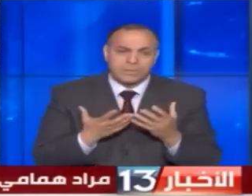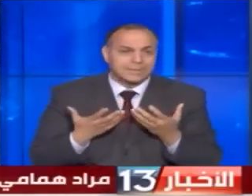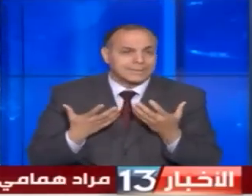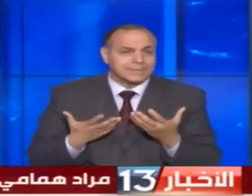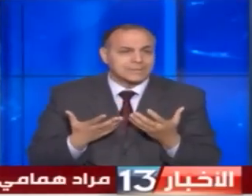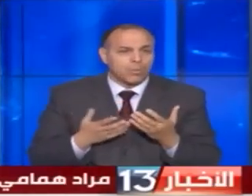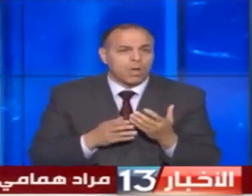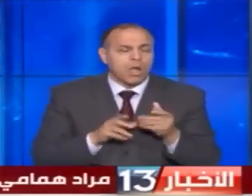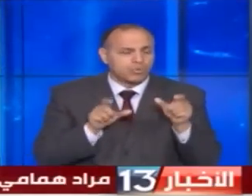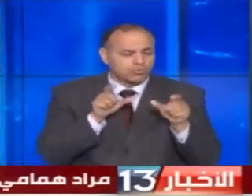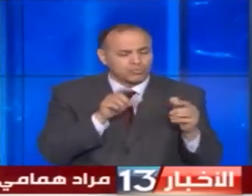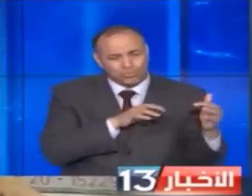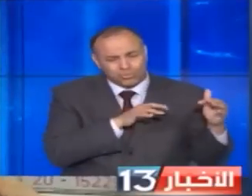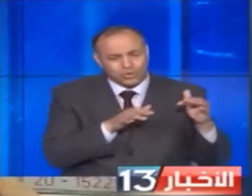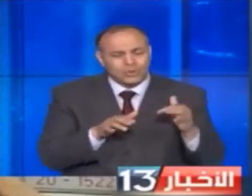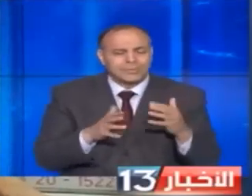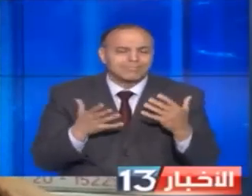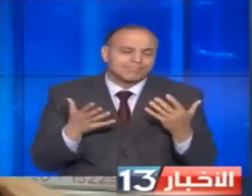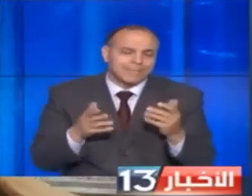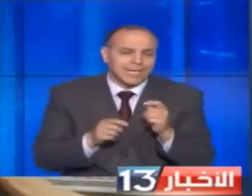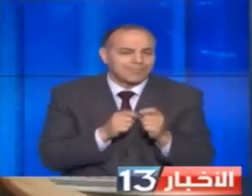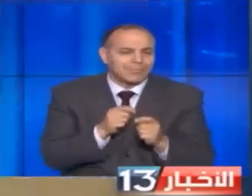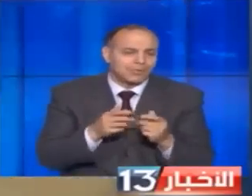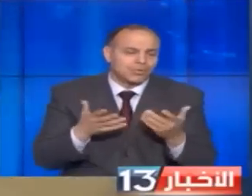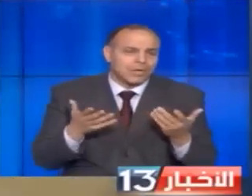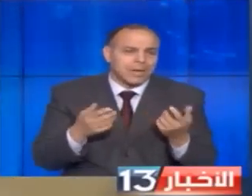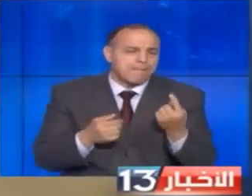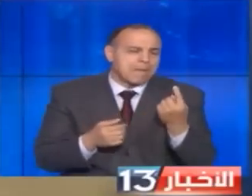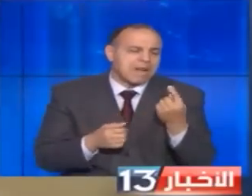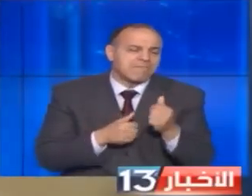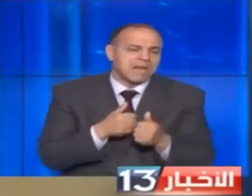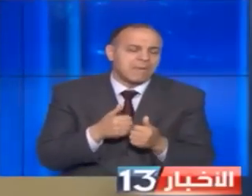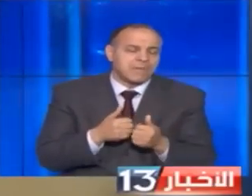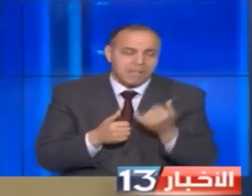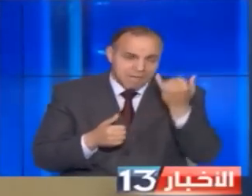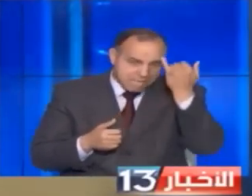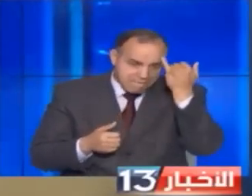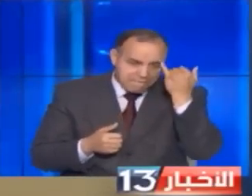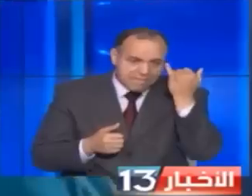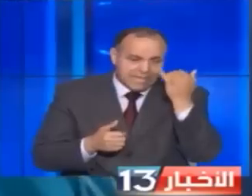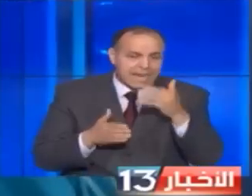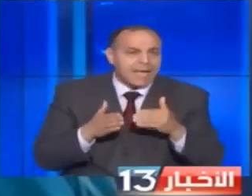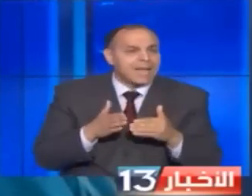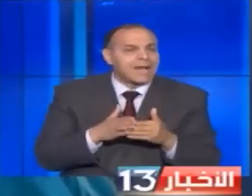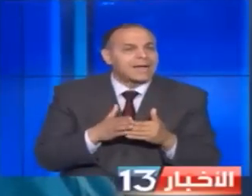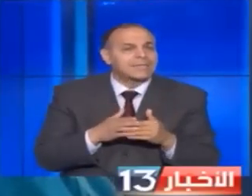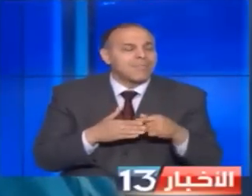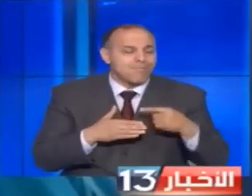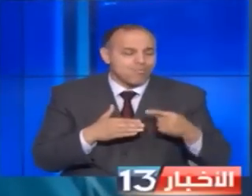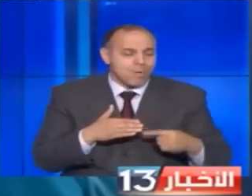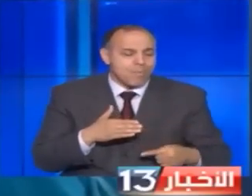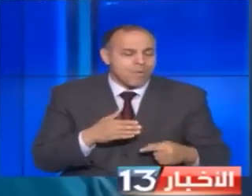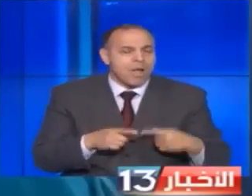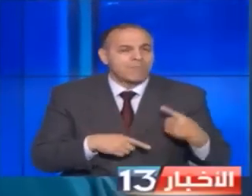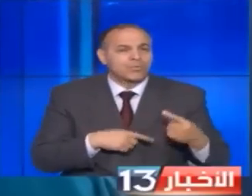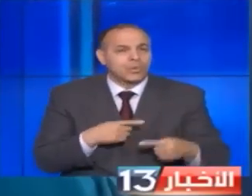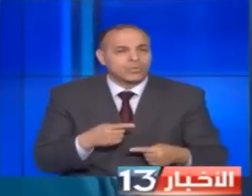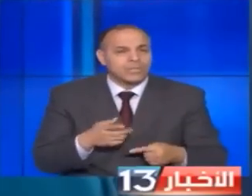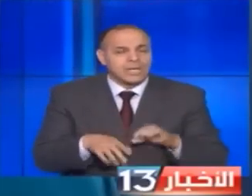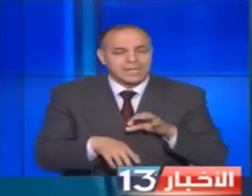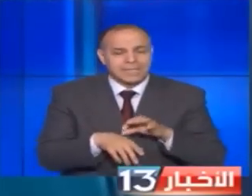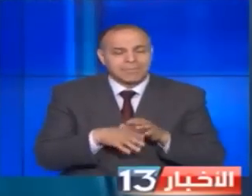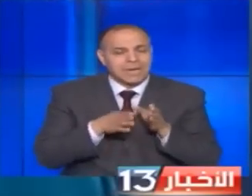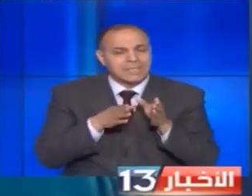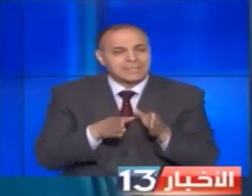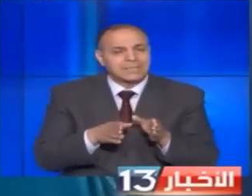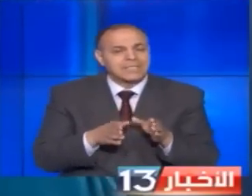القوافل الذي انهى في العمره في مبادره الحد من هذا النقص المتواصل في طب الاختصاص